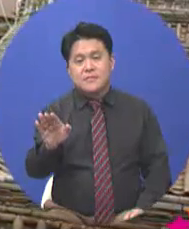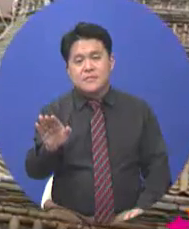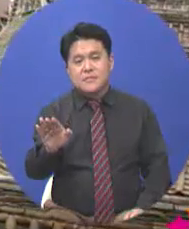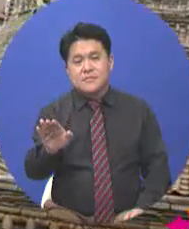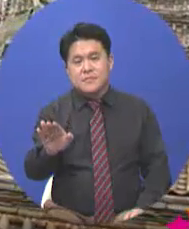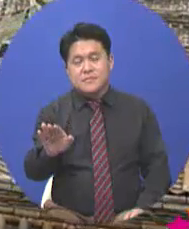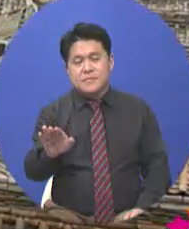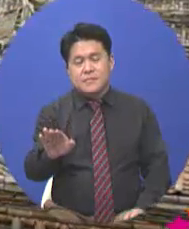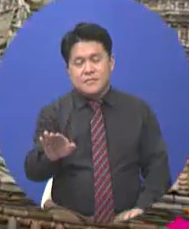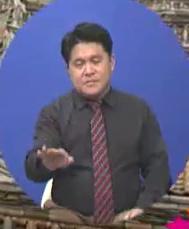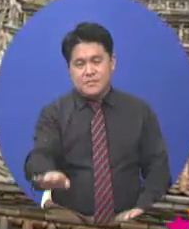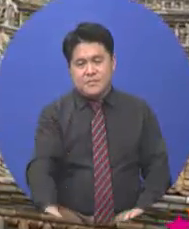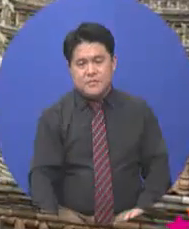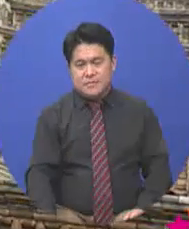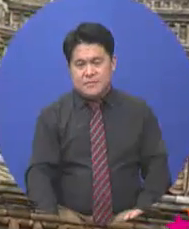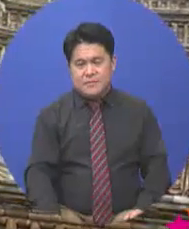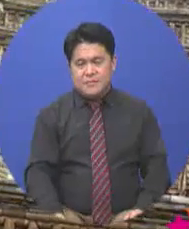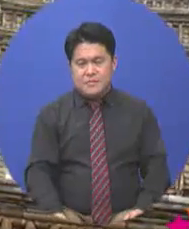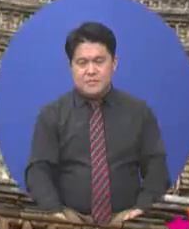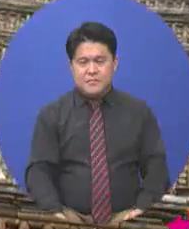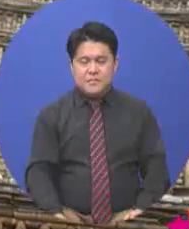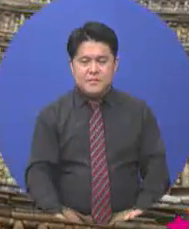사랑인데